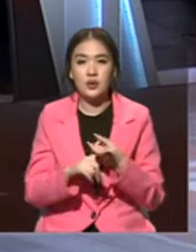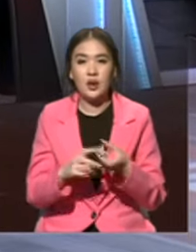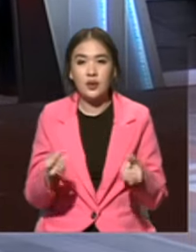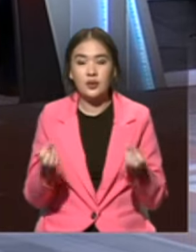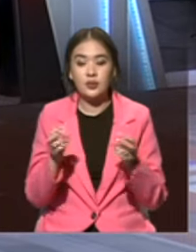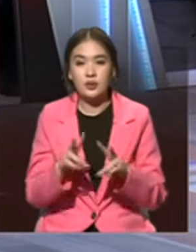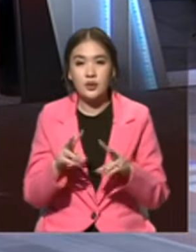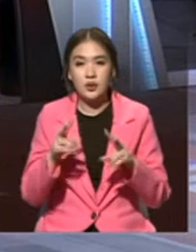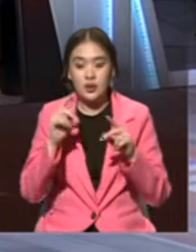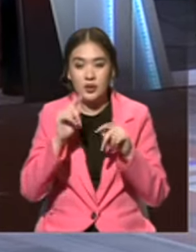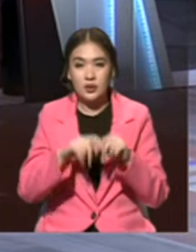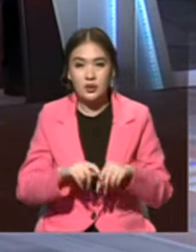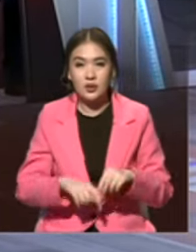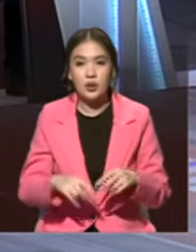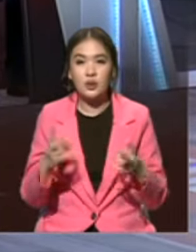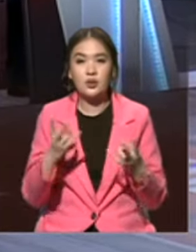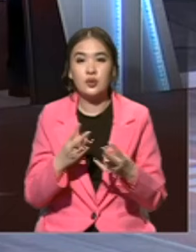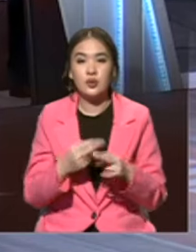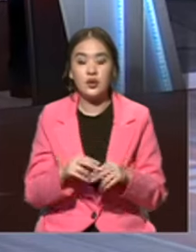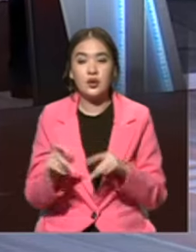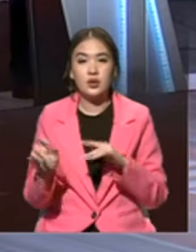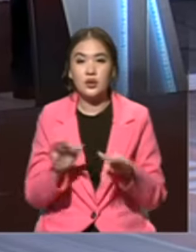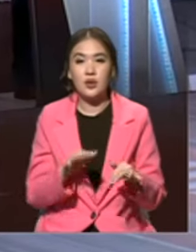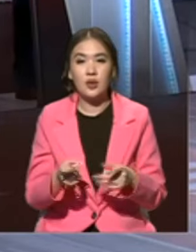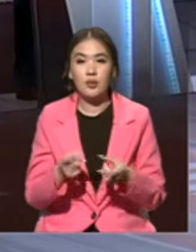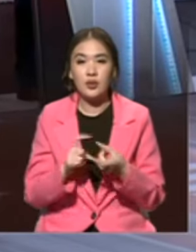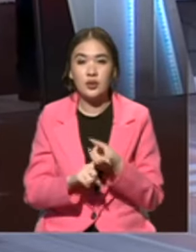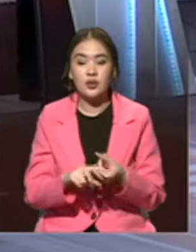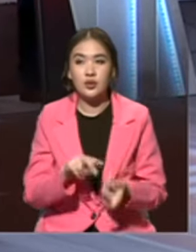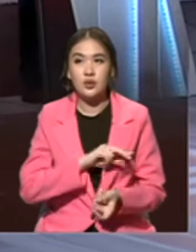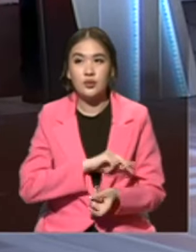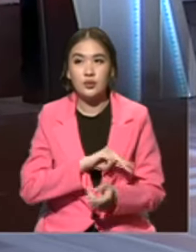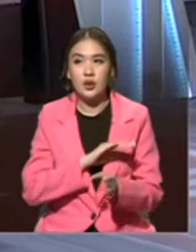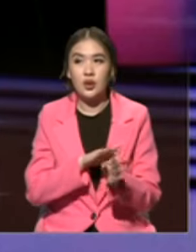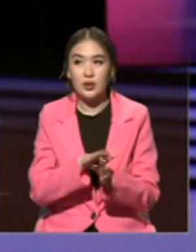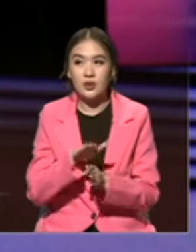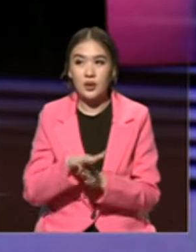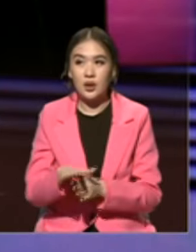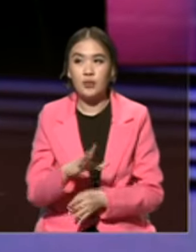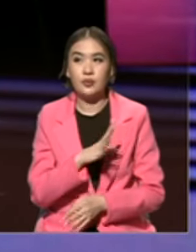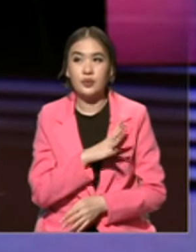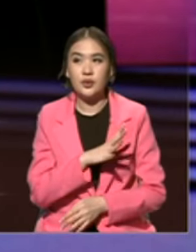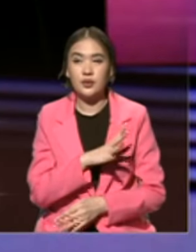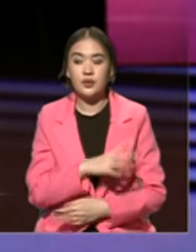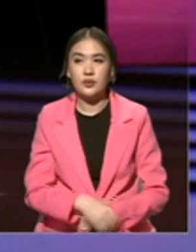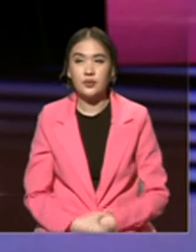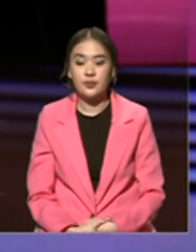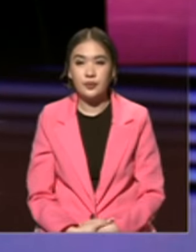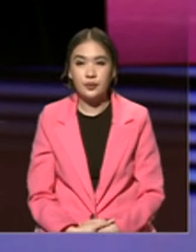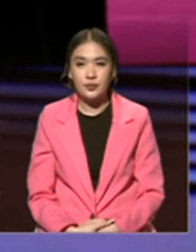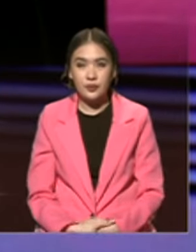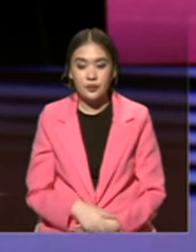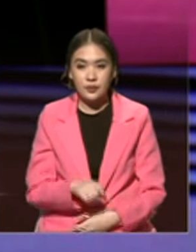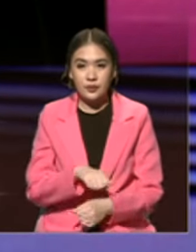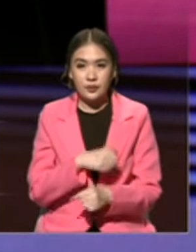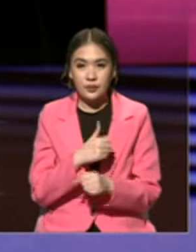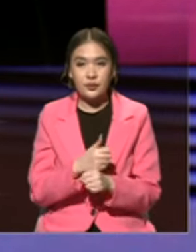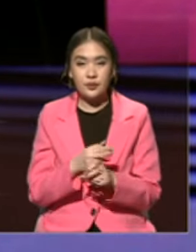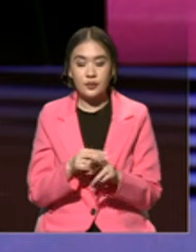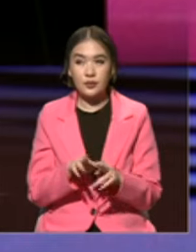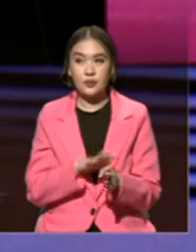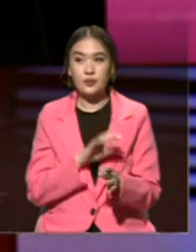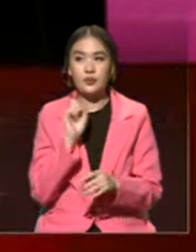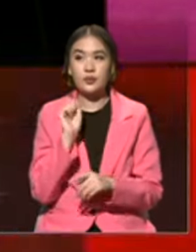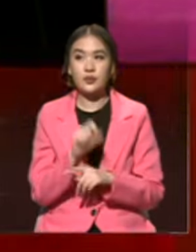зертханаларға тапсыру керек. Және мынау жағдайға байланысты сондай жұмыстарды біз бүгін атқарып жатырмыз, атқарып та береміз. Осында әңгіме болды, Сібір